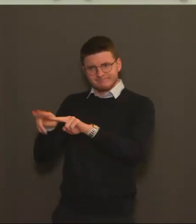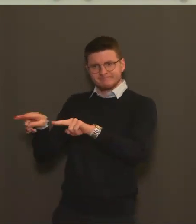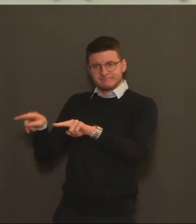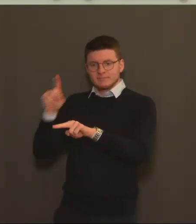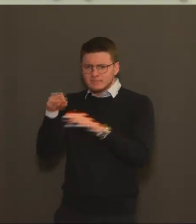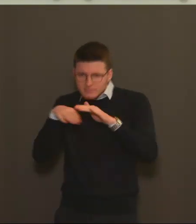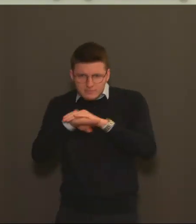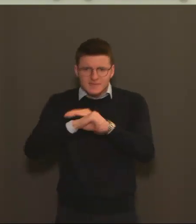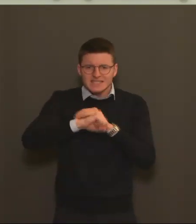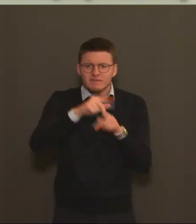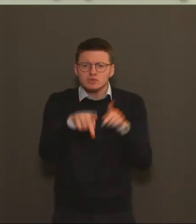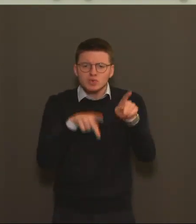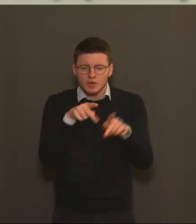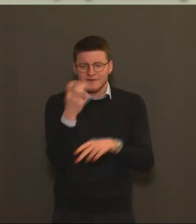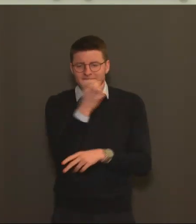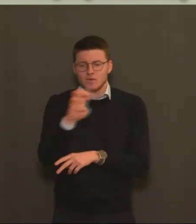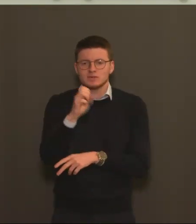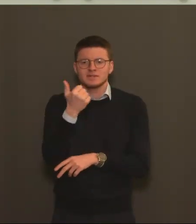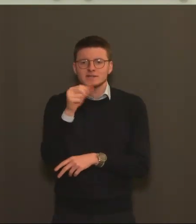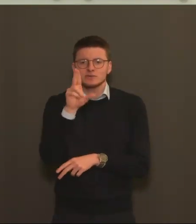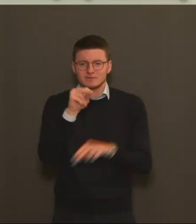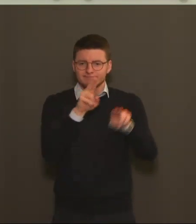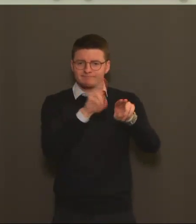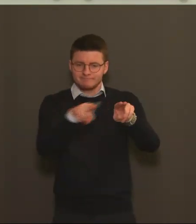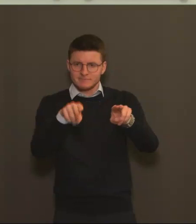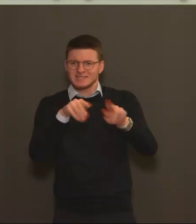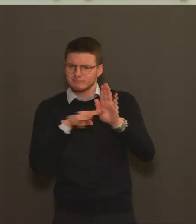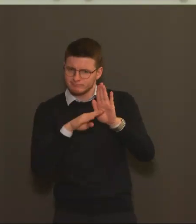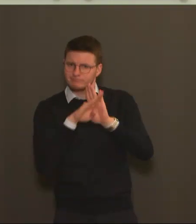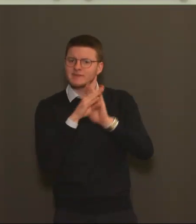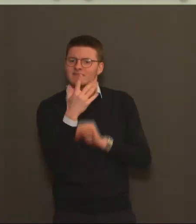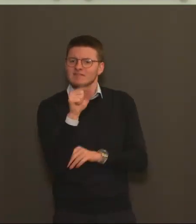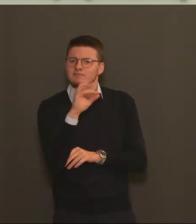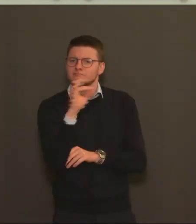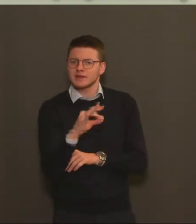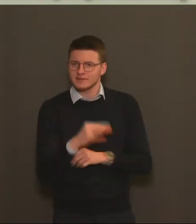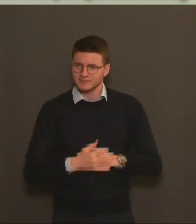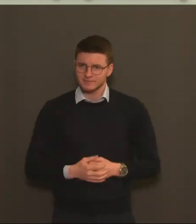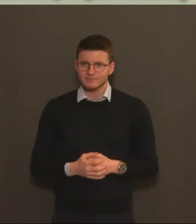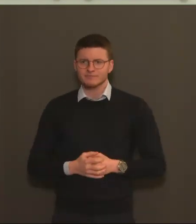426 patiënten liggen op intensieve zorgen. Dat is een toename van 15%.